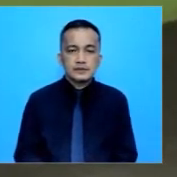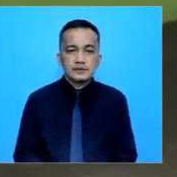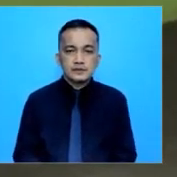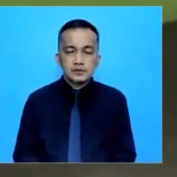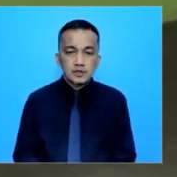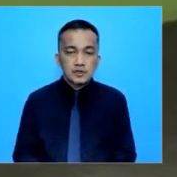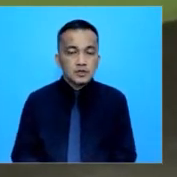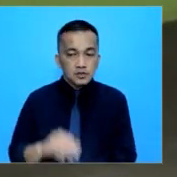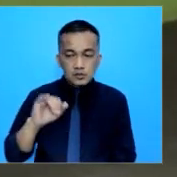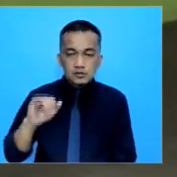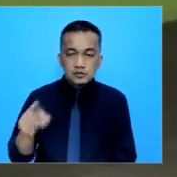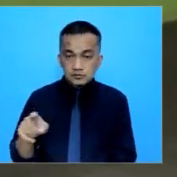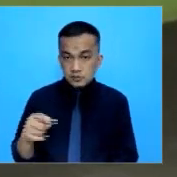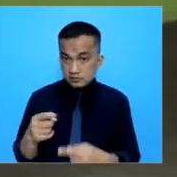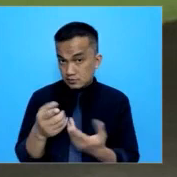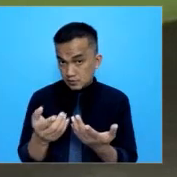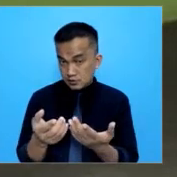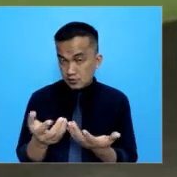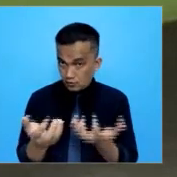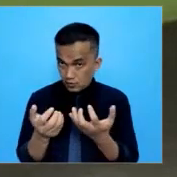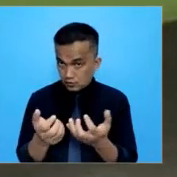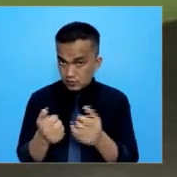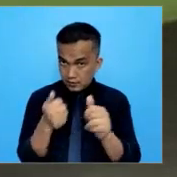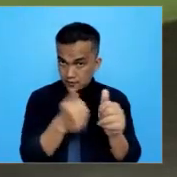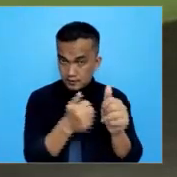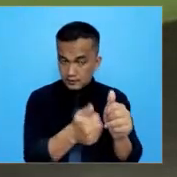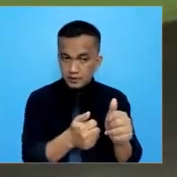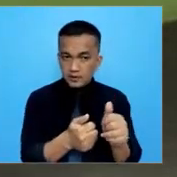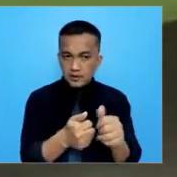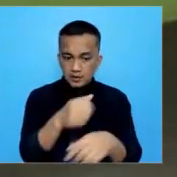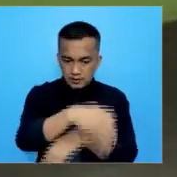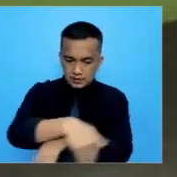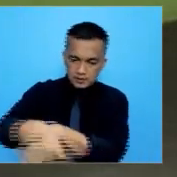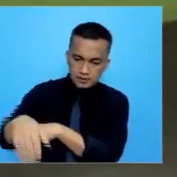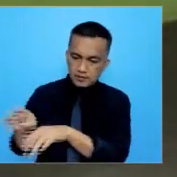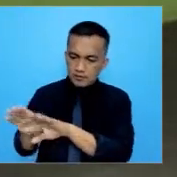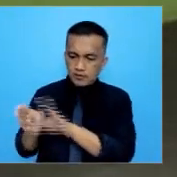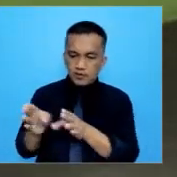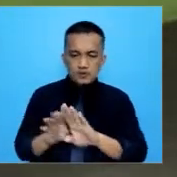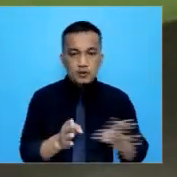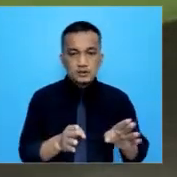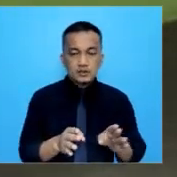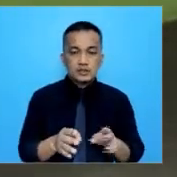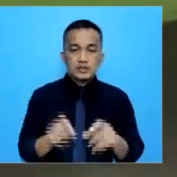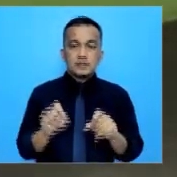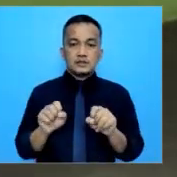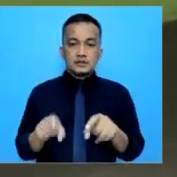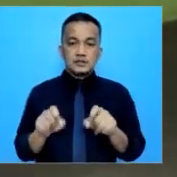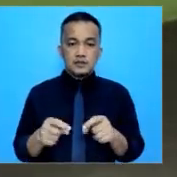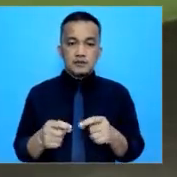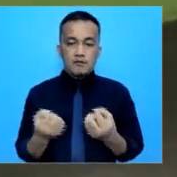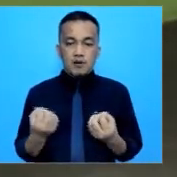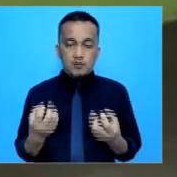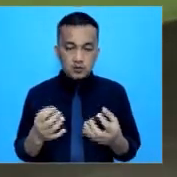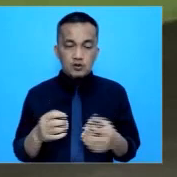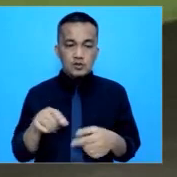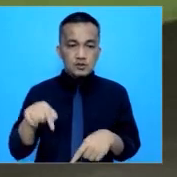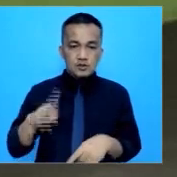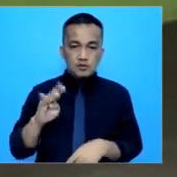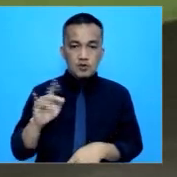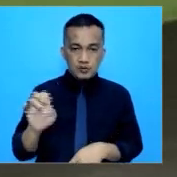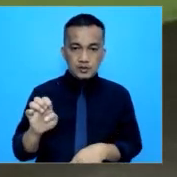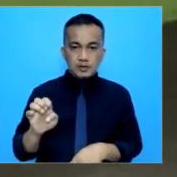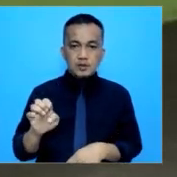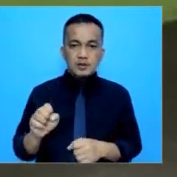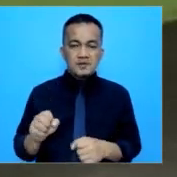Julius, sa mga nagbabalak pang humabol, magdamaga na pong bukas ang lahat ng tindahan ng paputok dito sa Bocaue, Bulacan, kaya hindi lumalabong